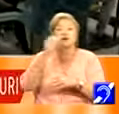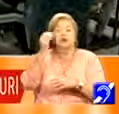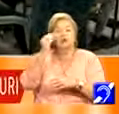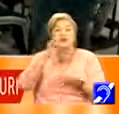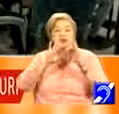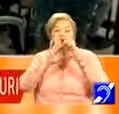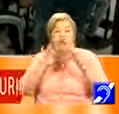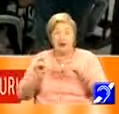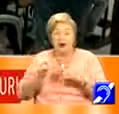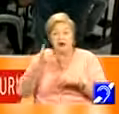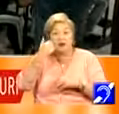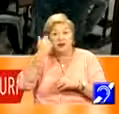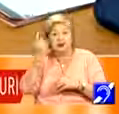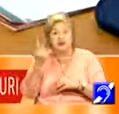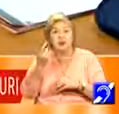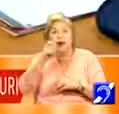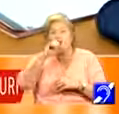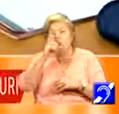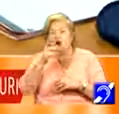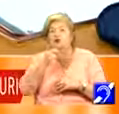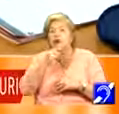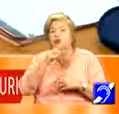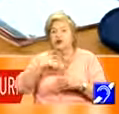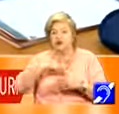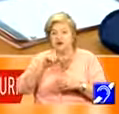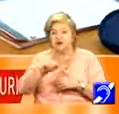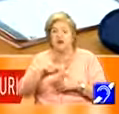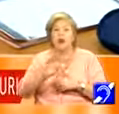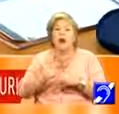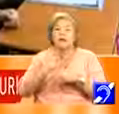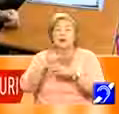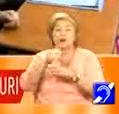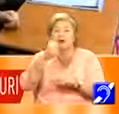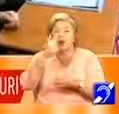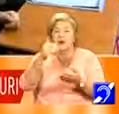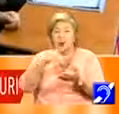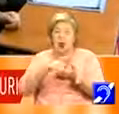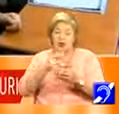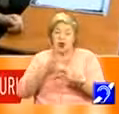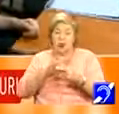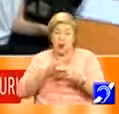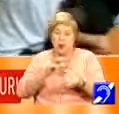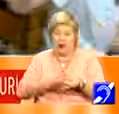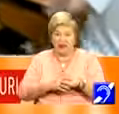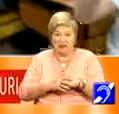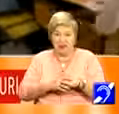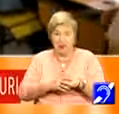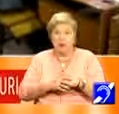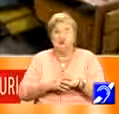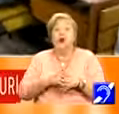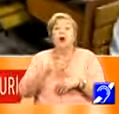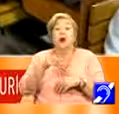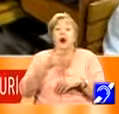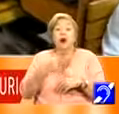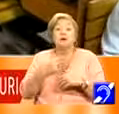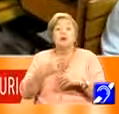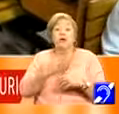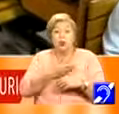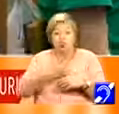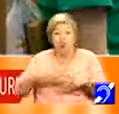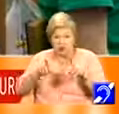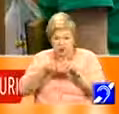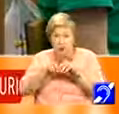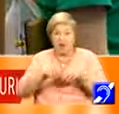atunci când localitatea din care fac parte trece de pragul de 6 la 1000 de locuitori. Este cazul și pentru București,